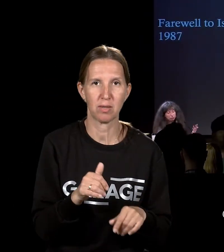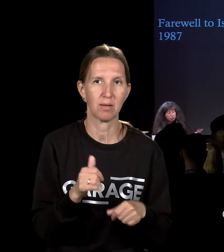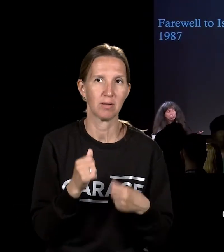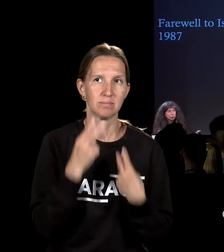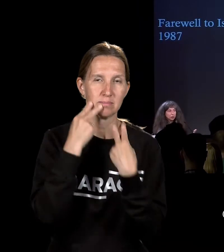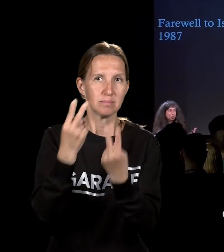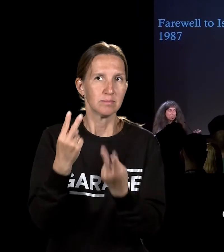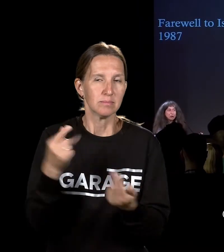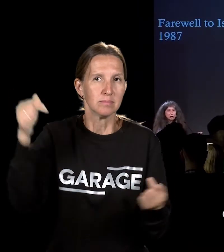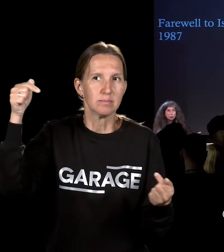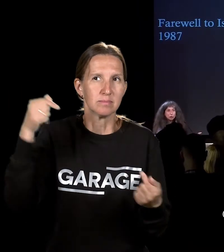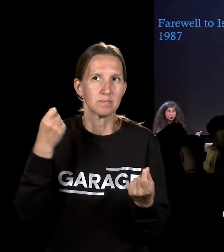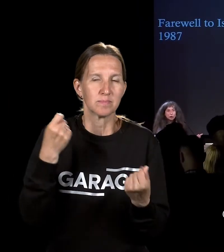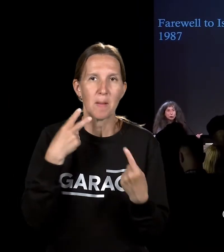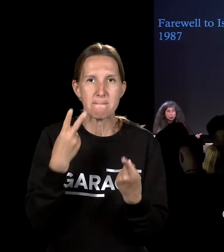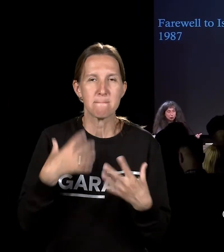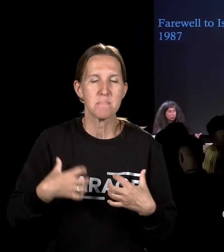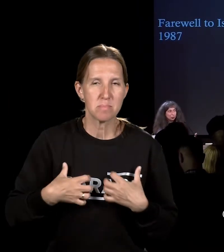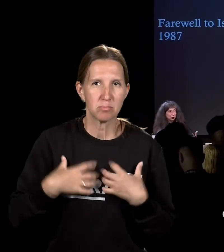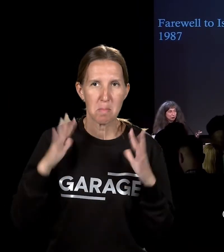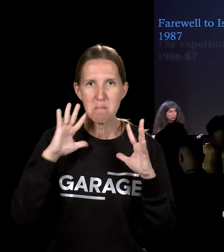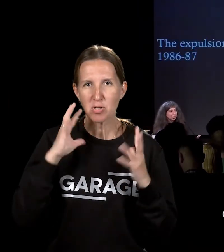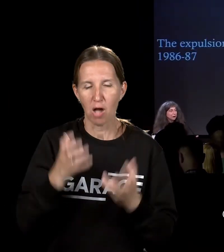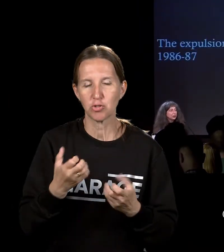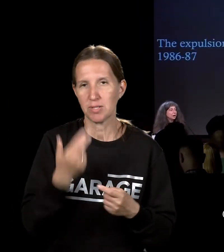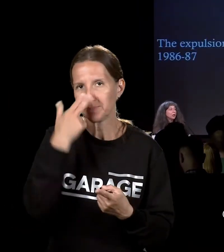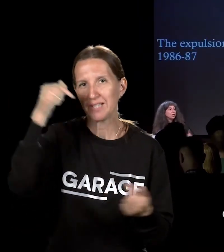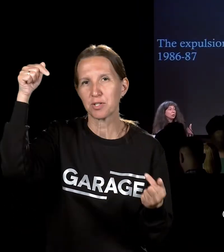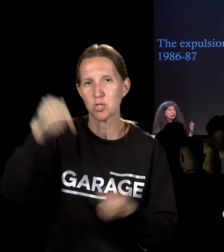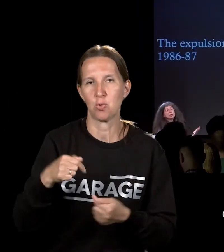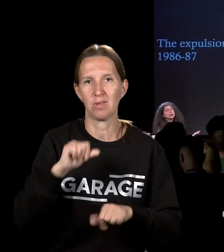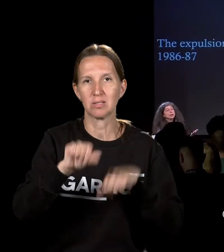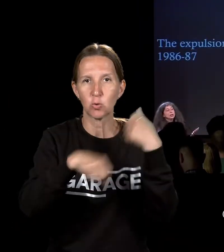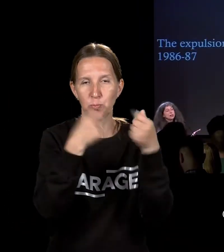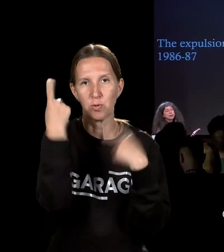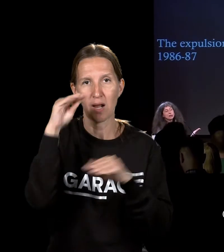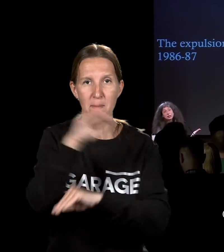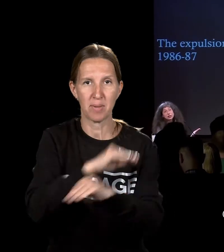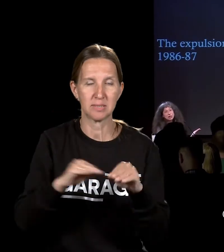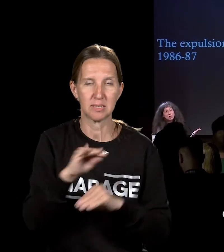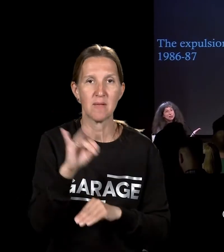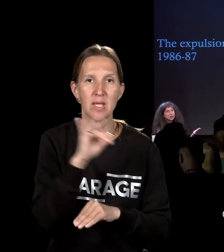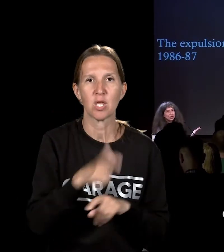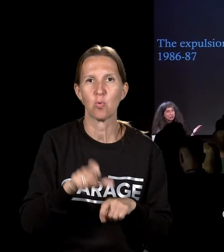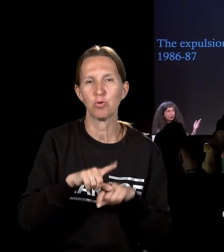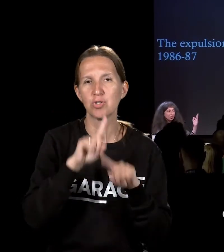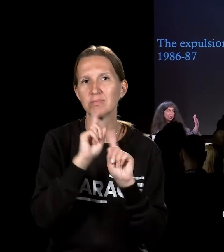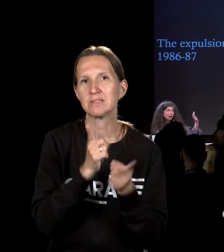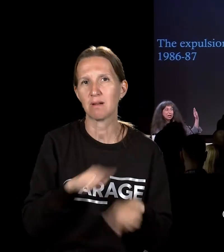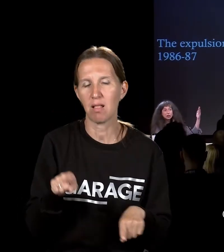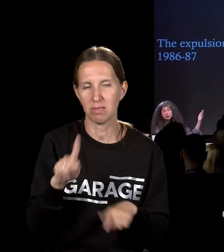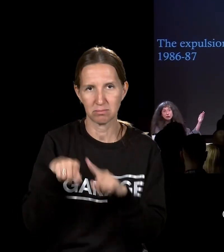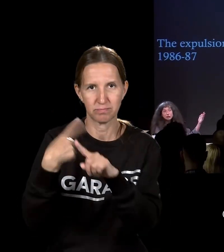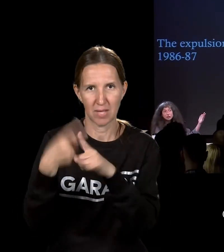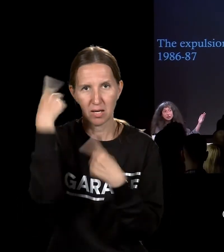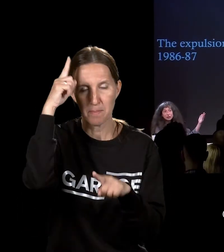мрачная, более традиционно скульптурная композиция. Очень странное изгнание из рая, где рай выглядит